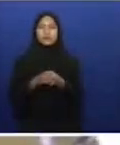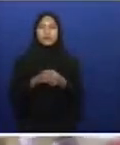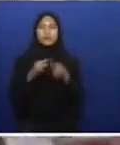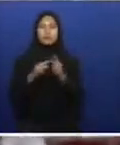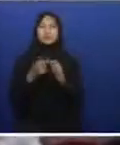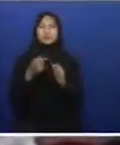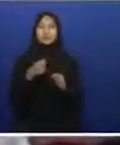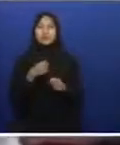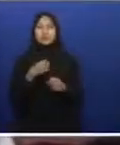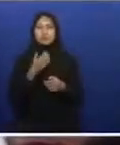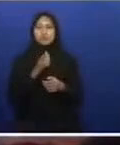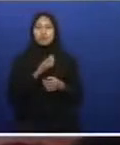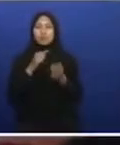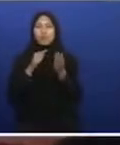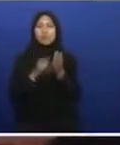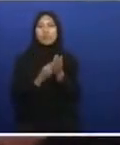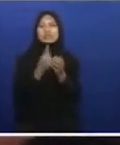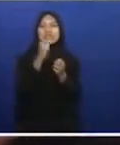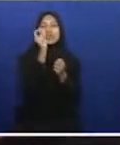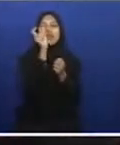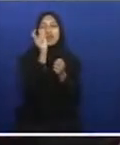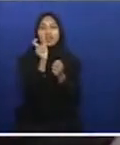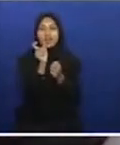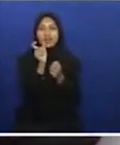saya memulai dengan satu kata.